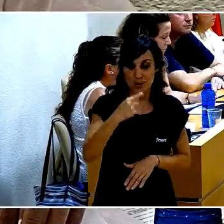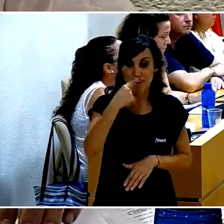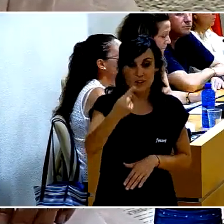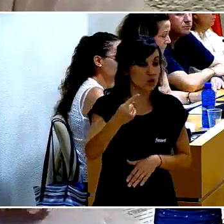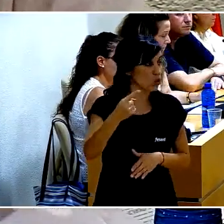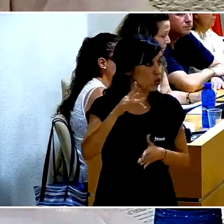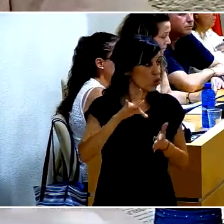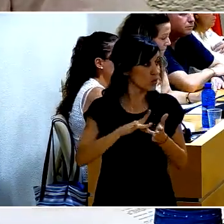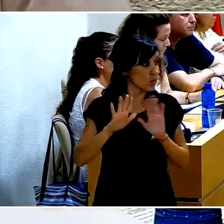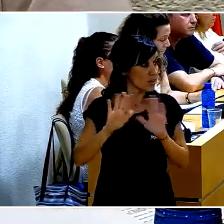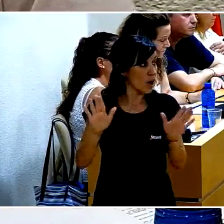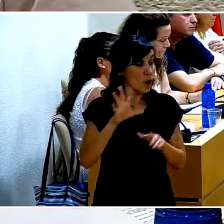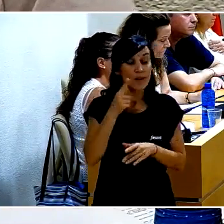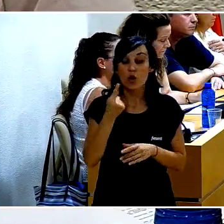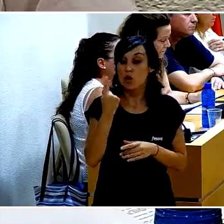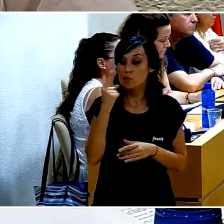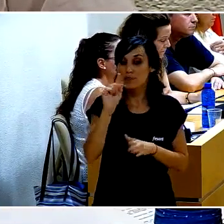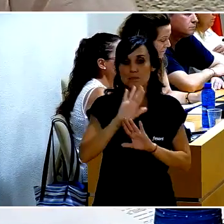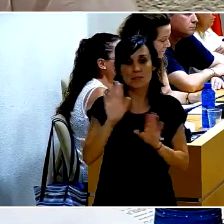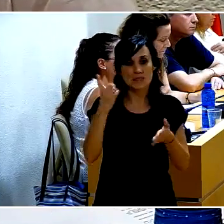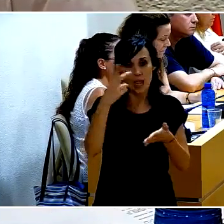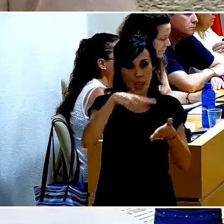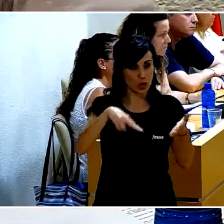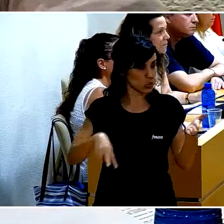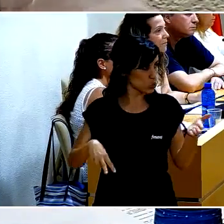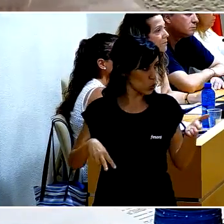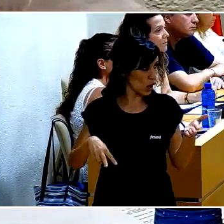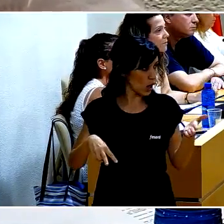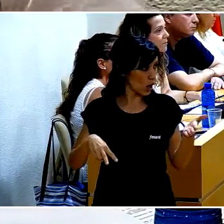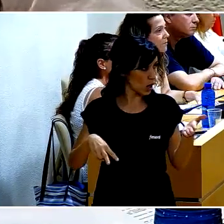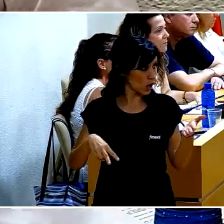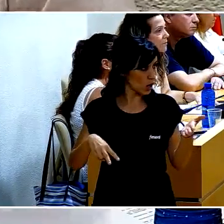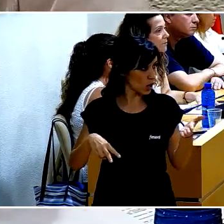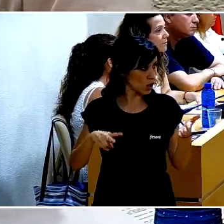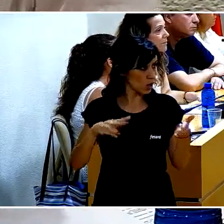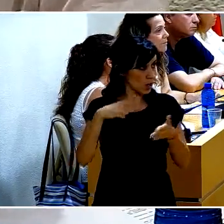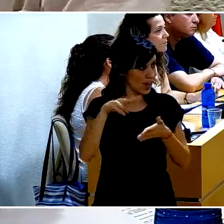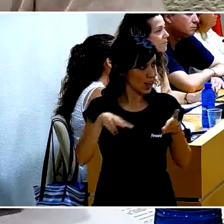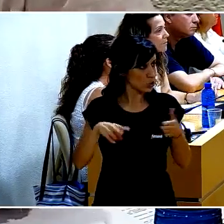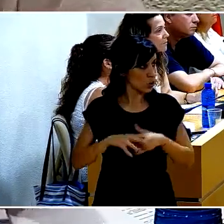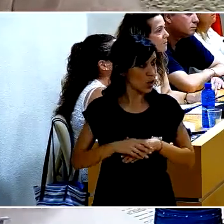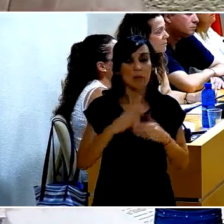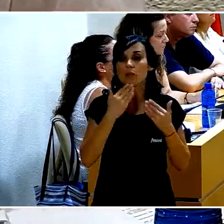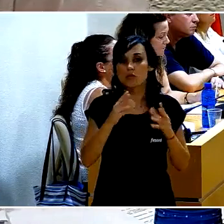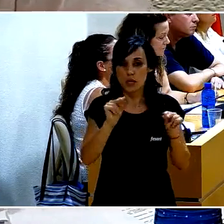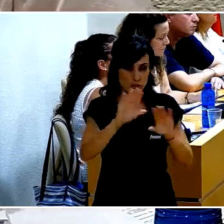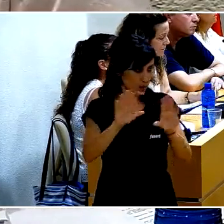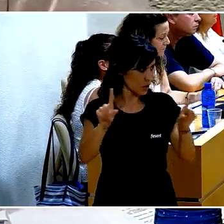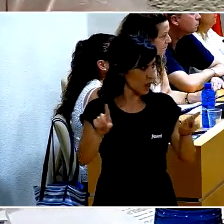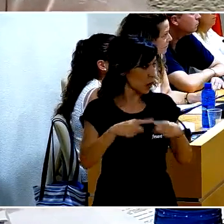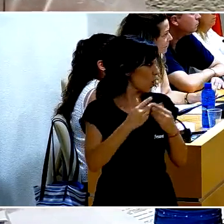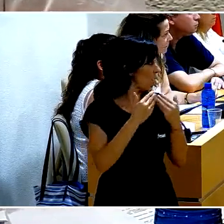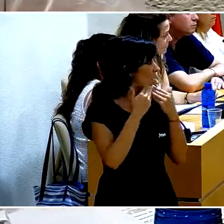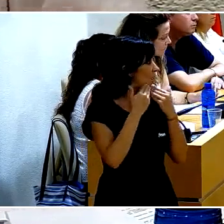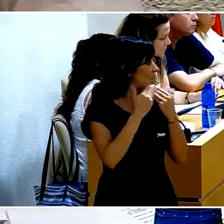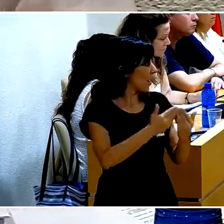d'abogat. Però vaig a fer només que lectura, que al millor no me dius. Moltes gràcies, Vicent. Gràcies